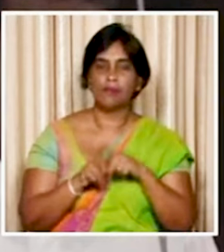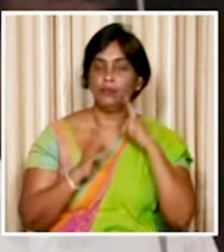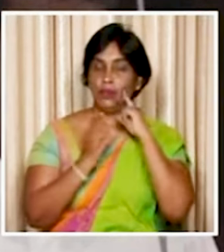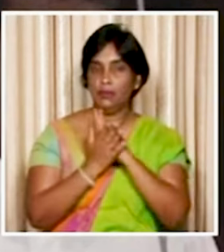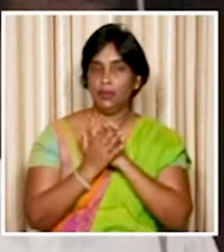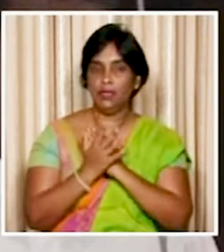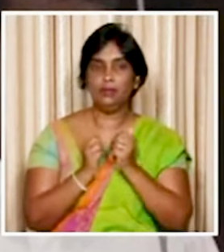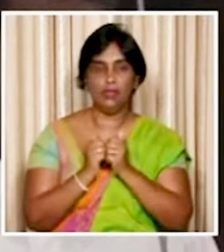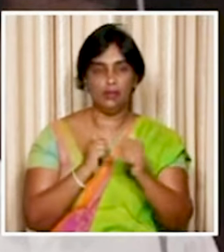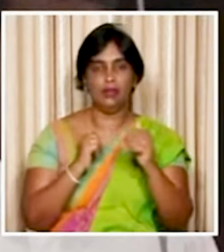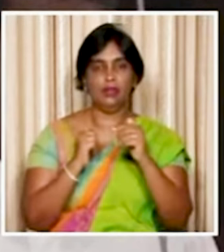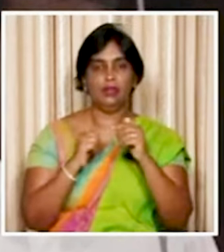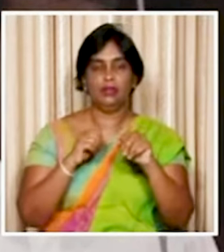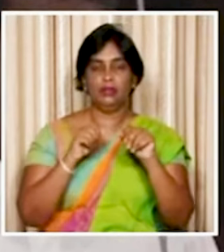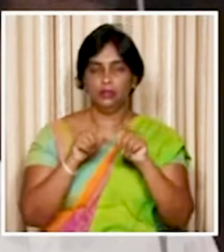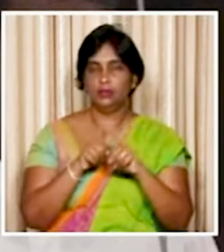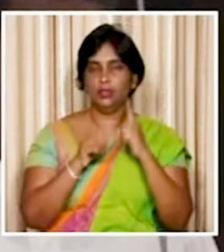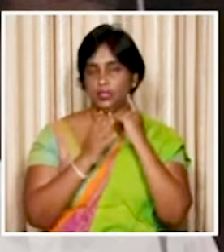அந்த விசேட